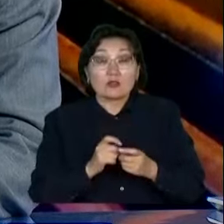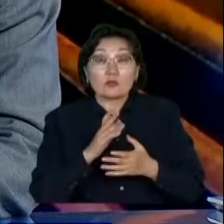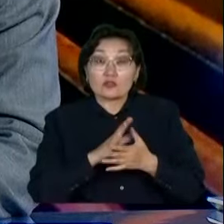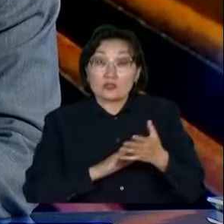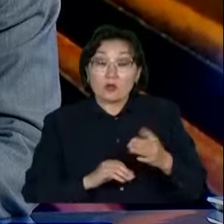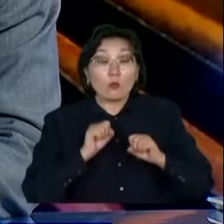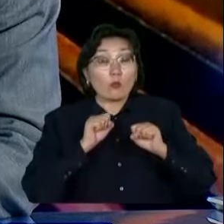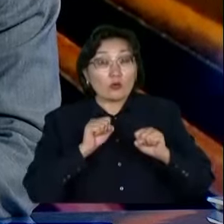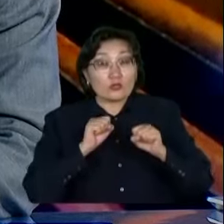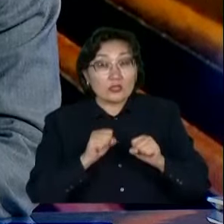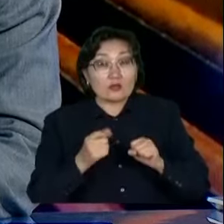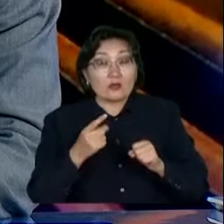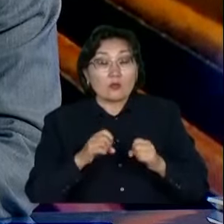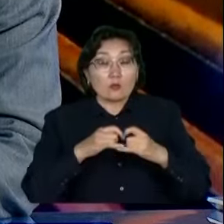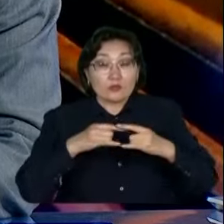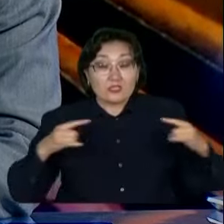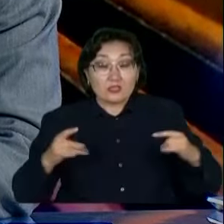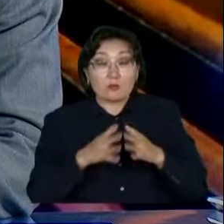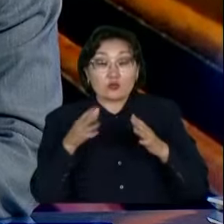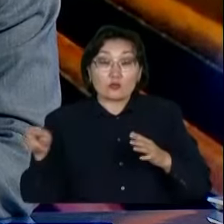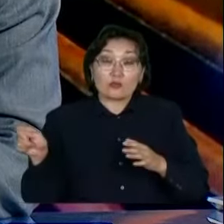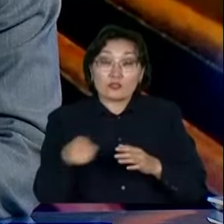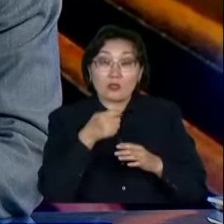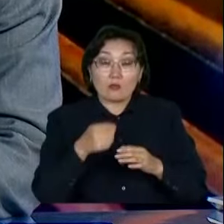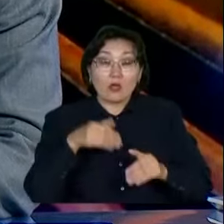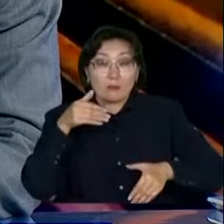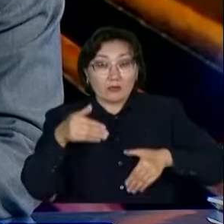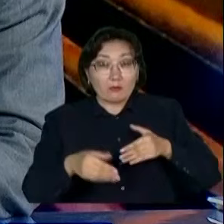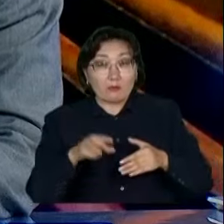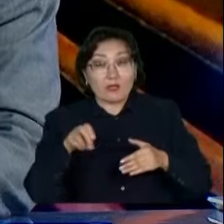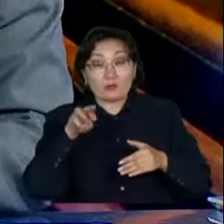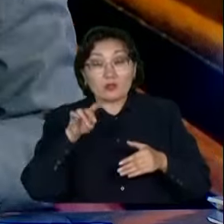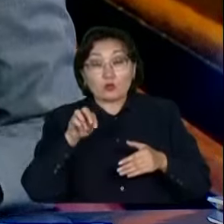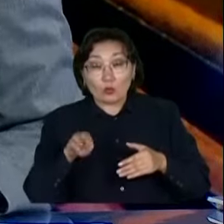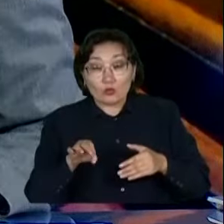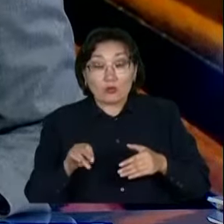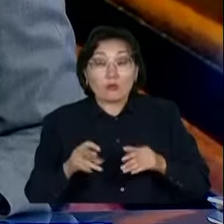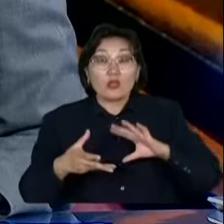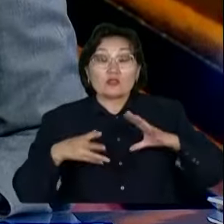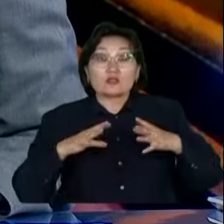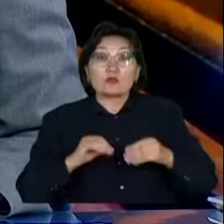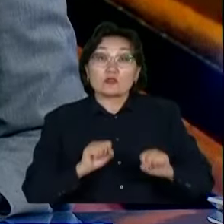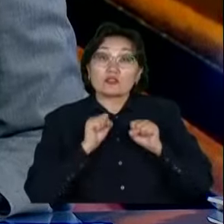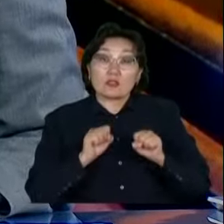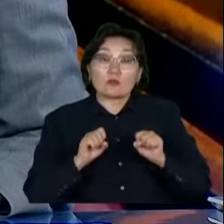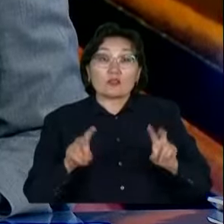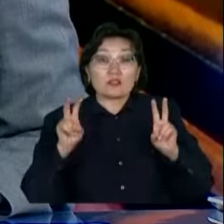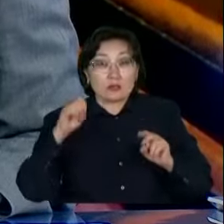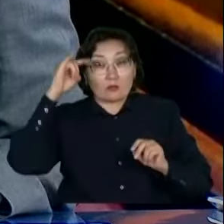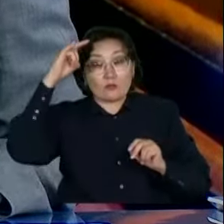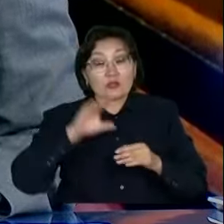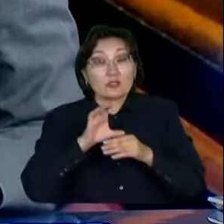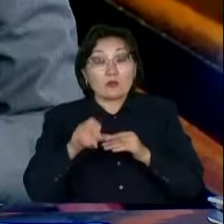продолжится в боксе, настольном и большом теннисе, плавании и бадминтоне. Отмечу, что всего защищать честь страны в Париж